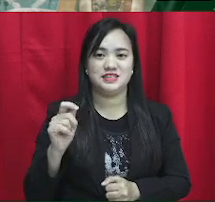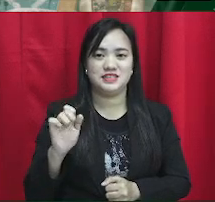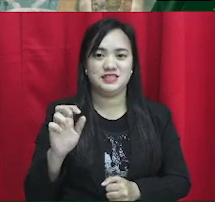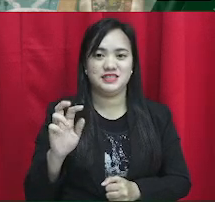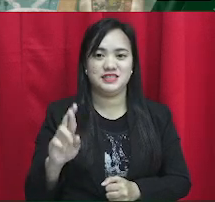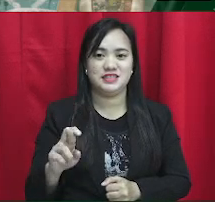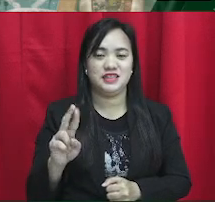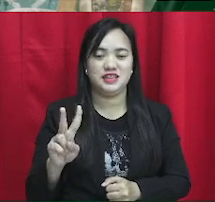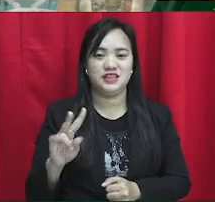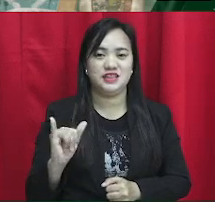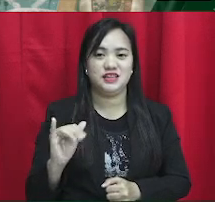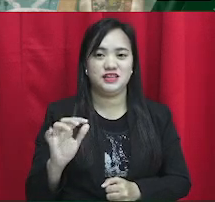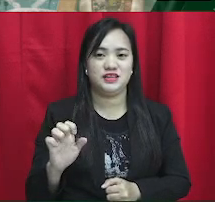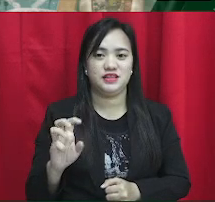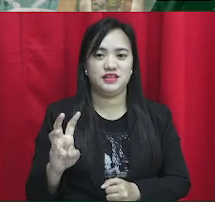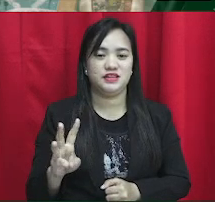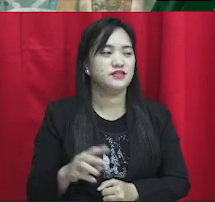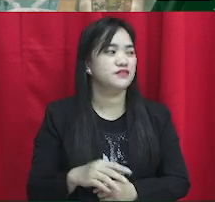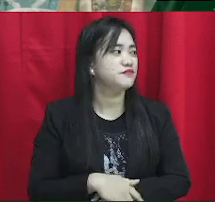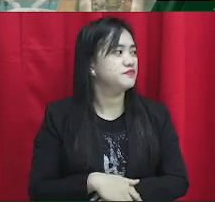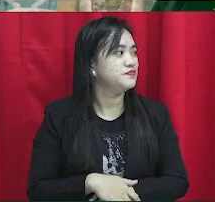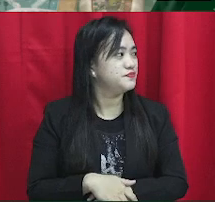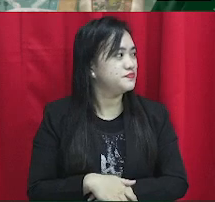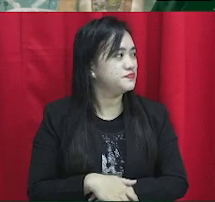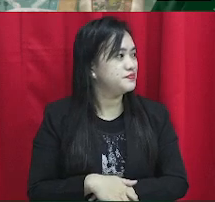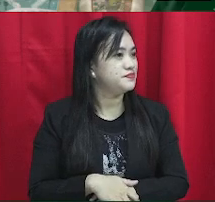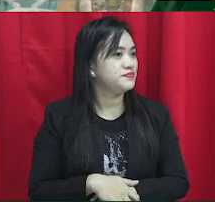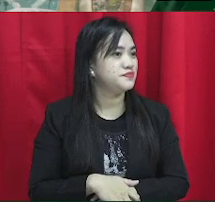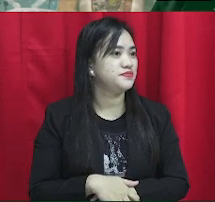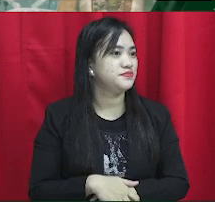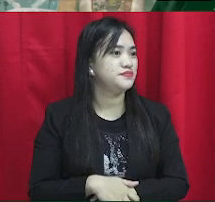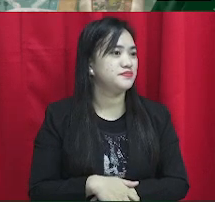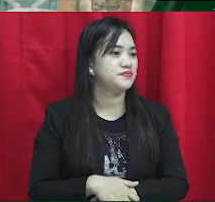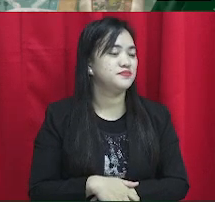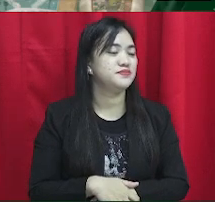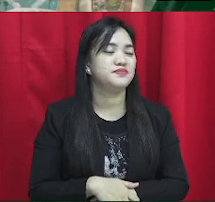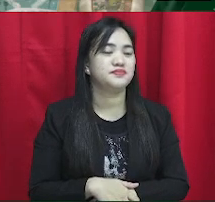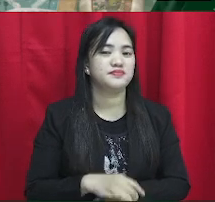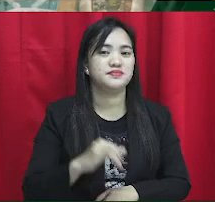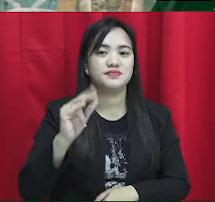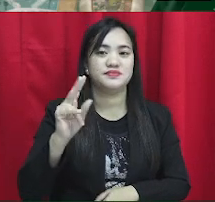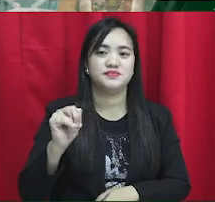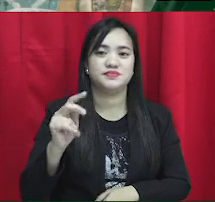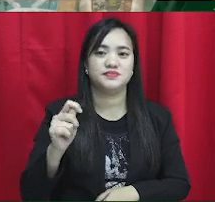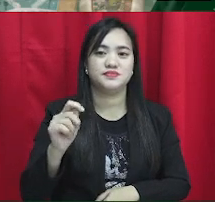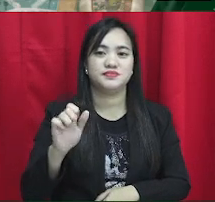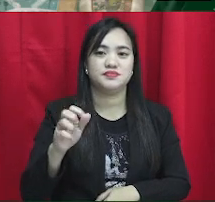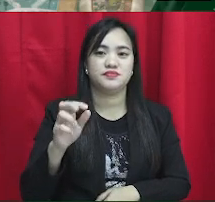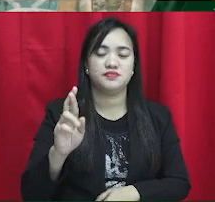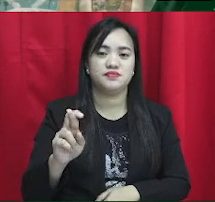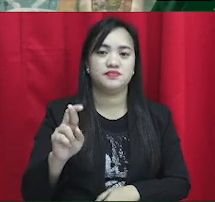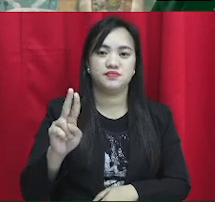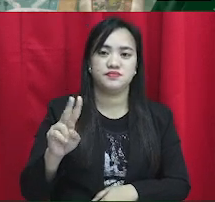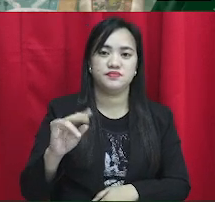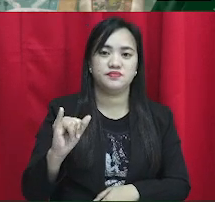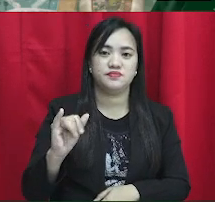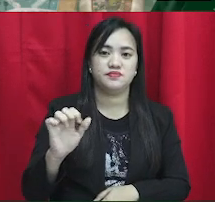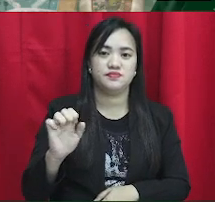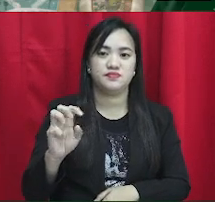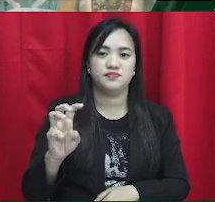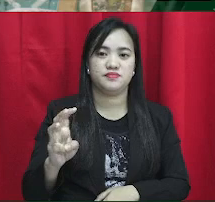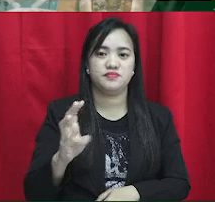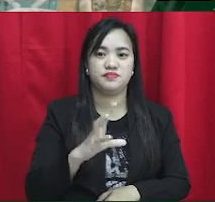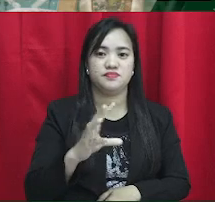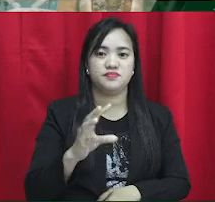syempre. Syempre dito tayo ngayon sa ang Pasko sa Pamilya Ko episode. Kailangan meron tayong mga matatanong at ginagamit